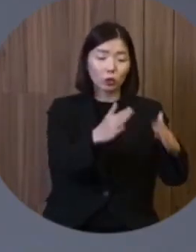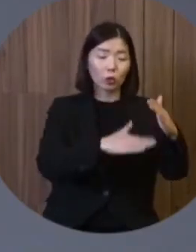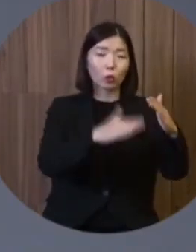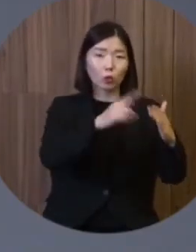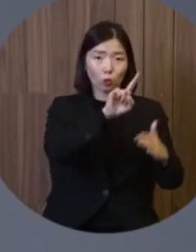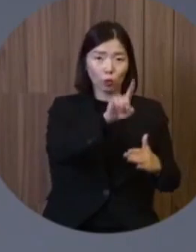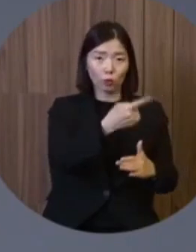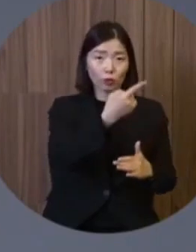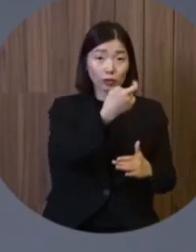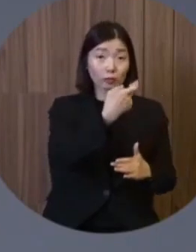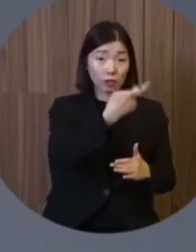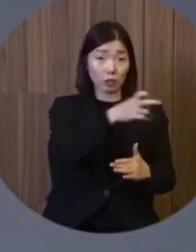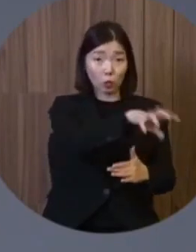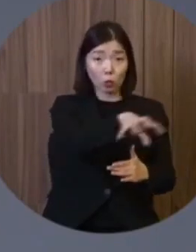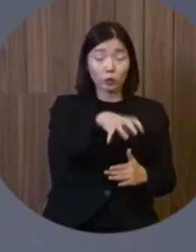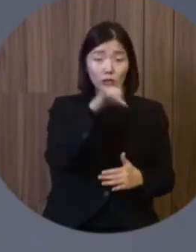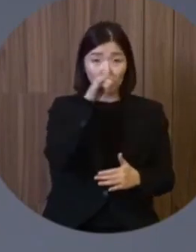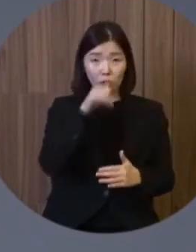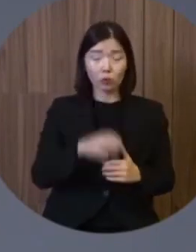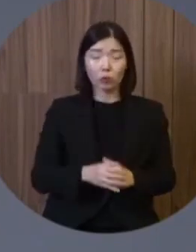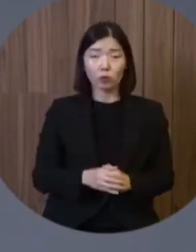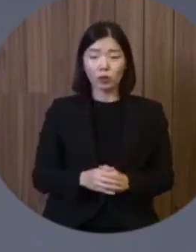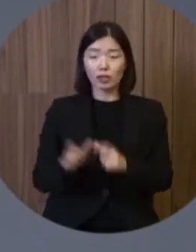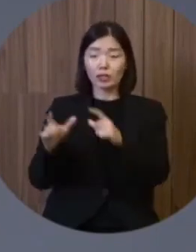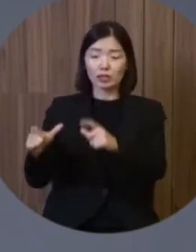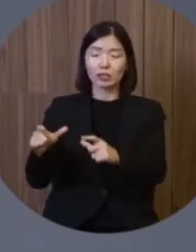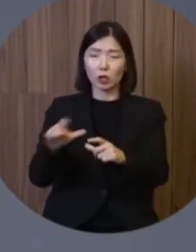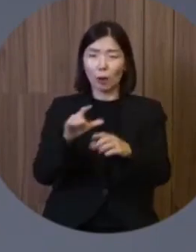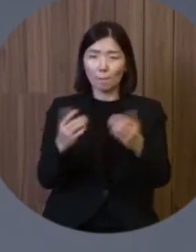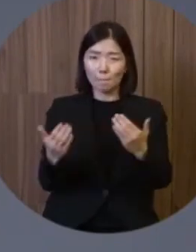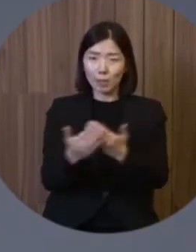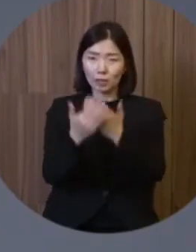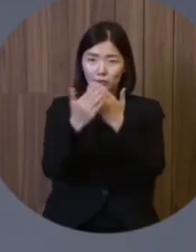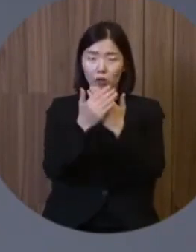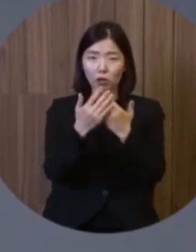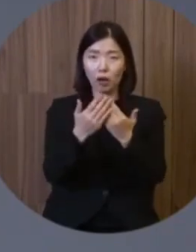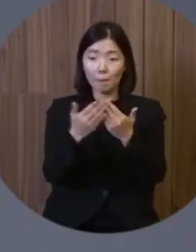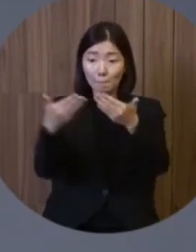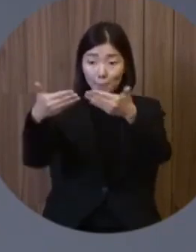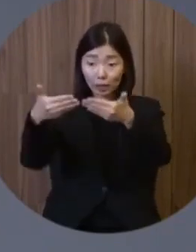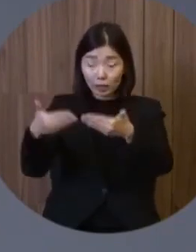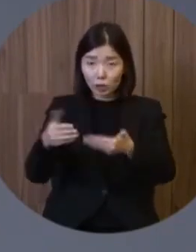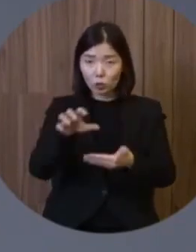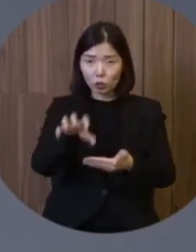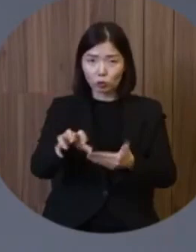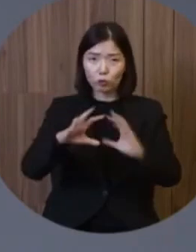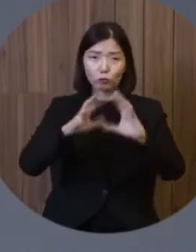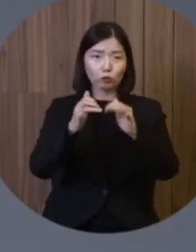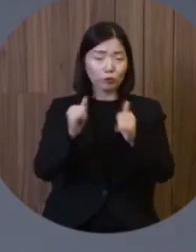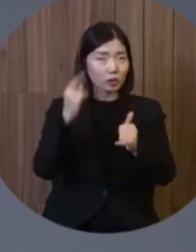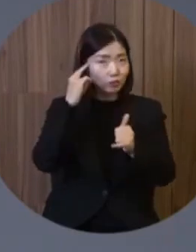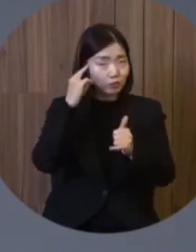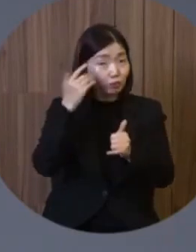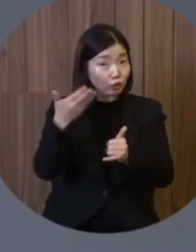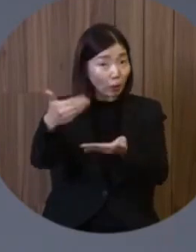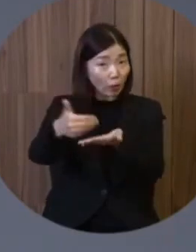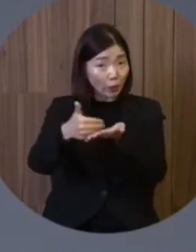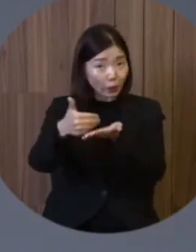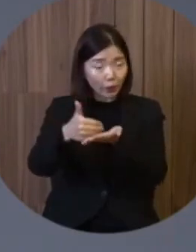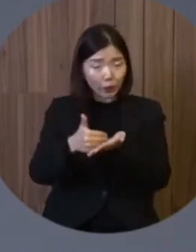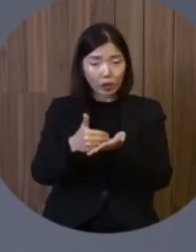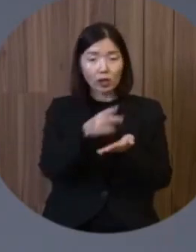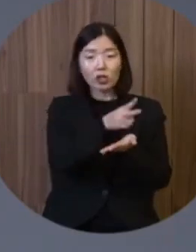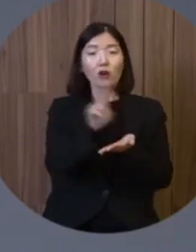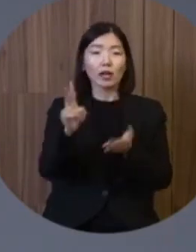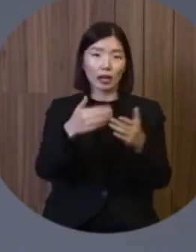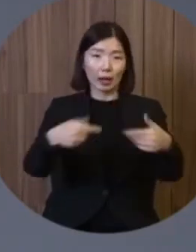총 112곳입니다. 지역발전 전략과 맞아떨어지는 곳으로 국민의 의견을 듣고 여야가